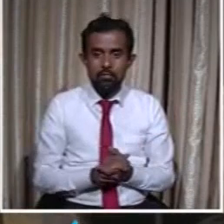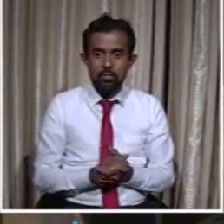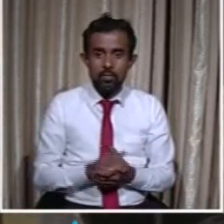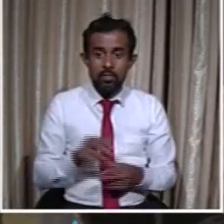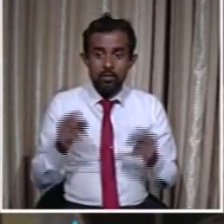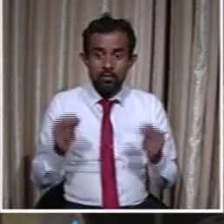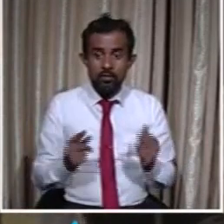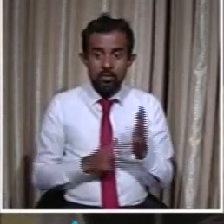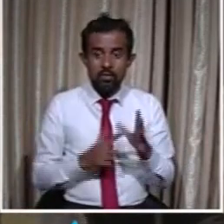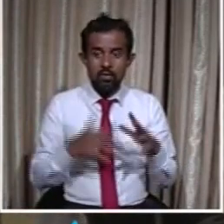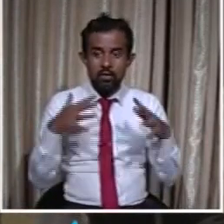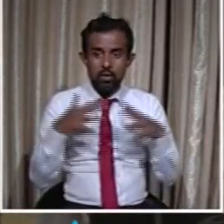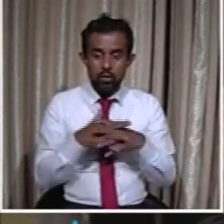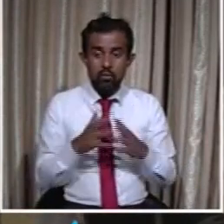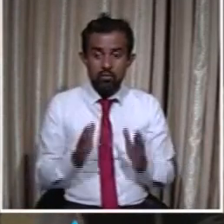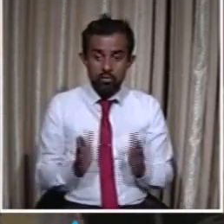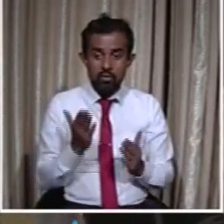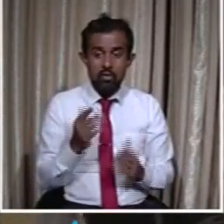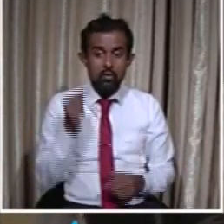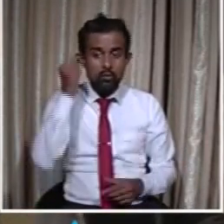தடை சட்டமும் தொடர்ச்சியாக இருக்கின்ற